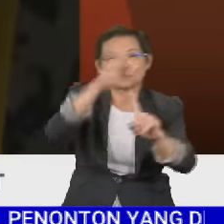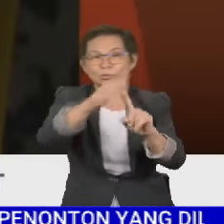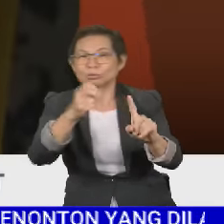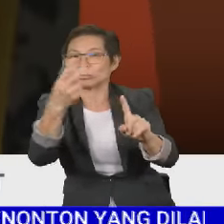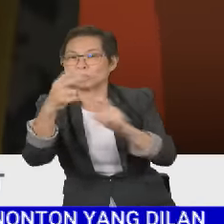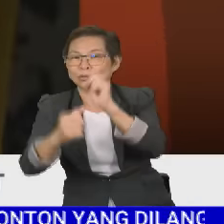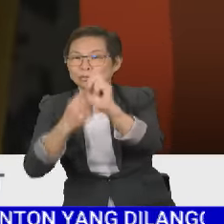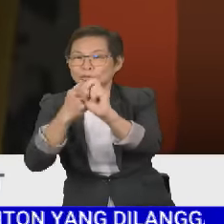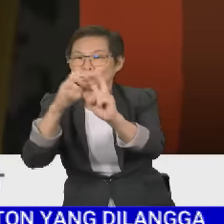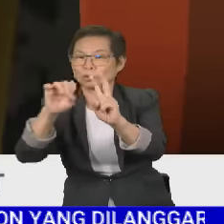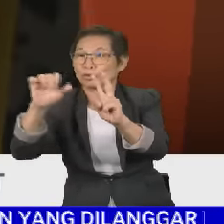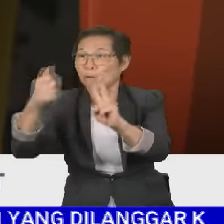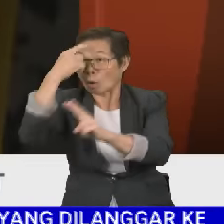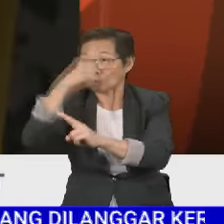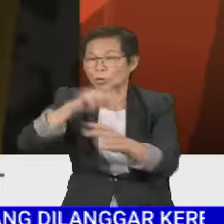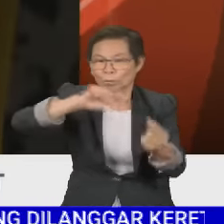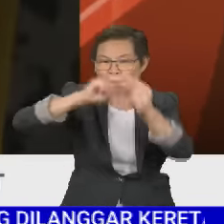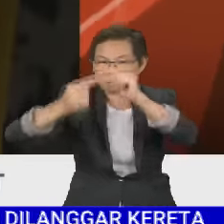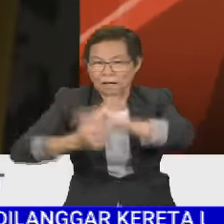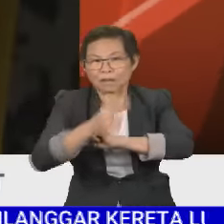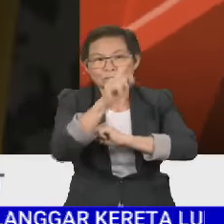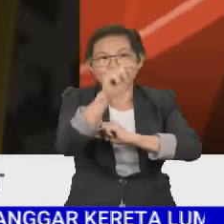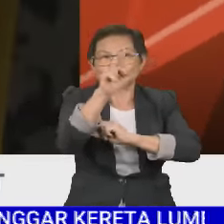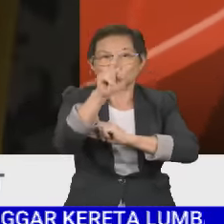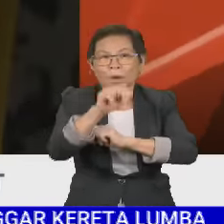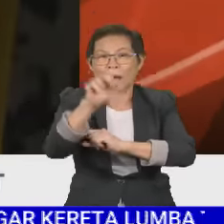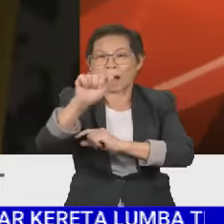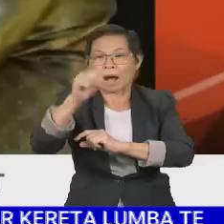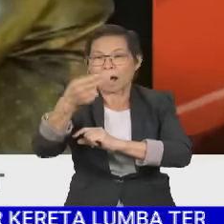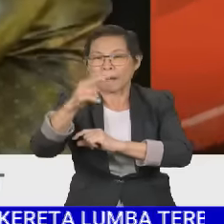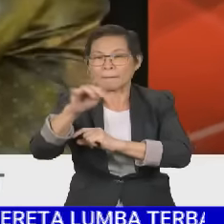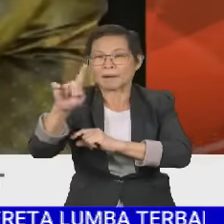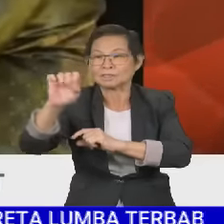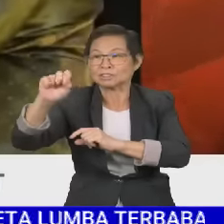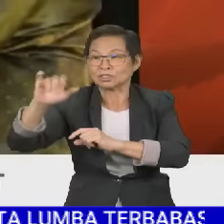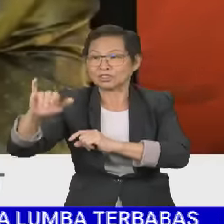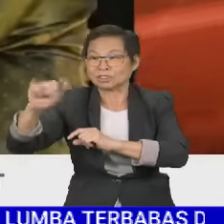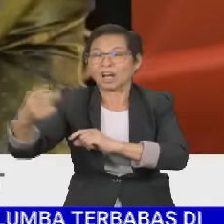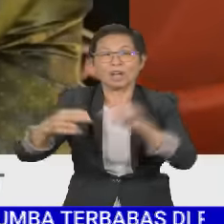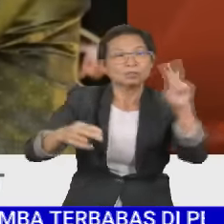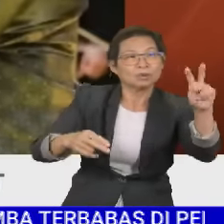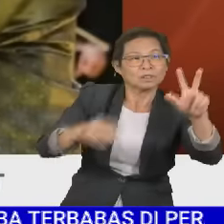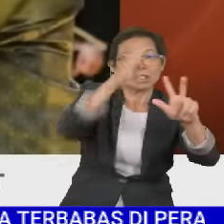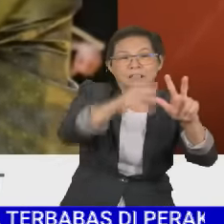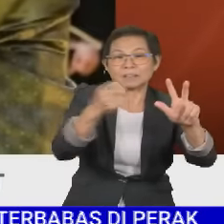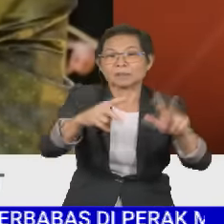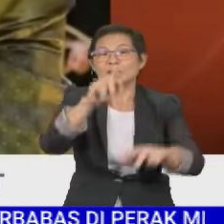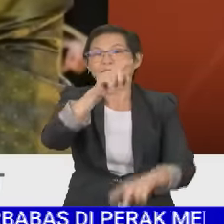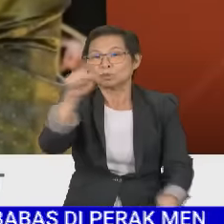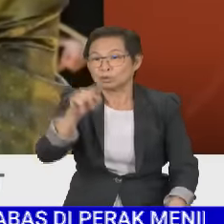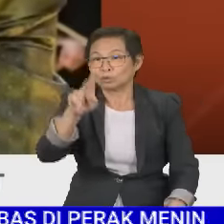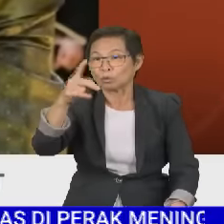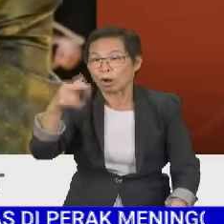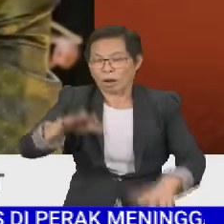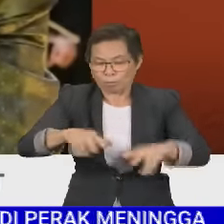Desember 2010 bagi menggantikan Syekh Abdullah pada 23 Desember lepas Tun Johar